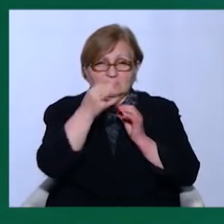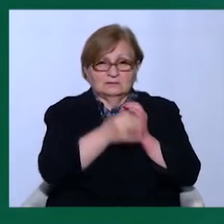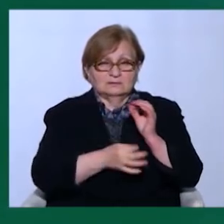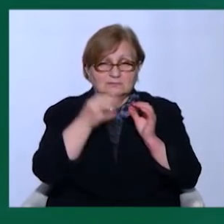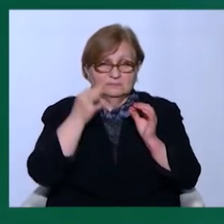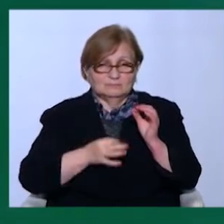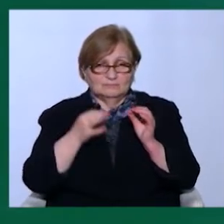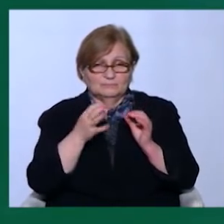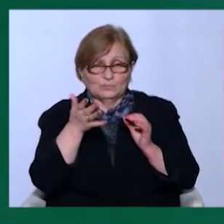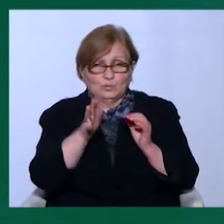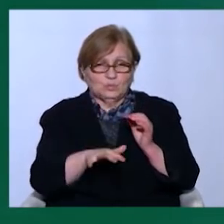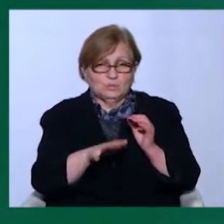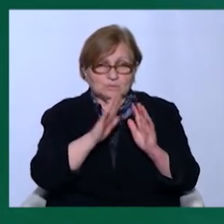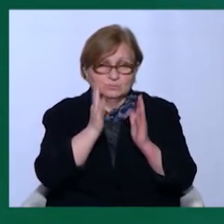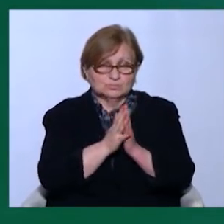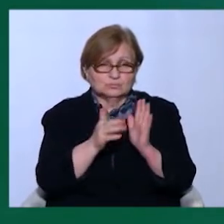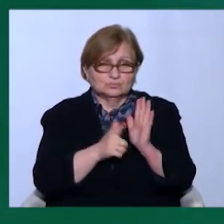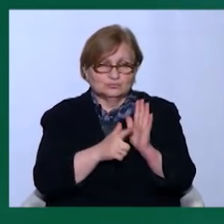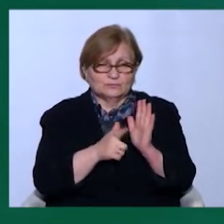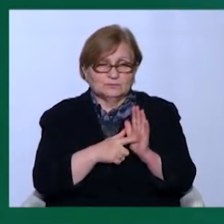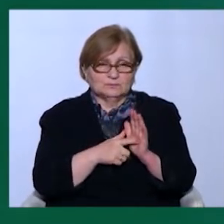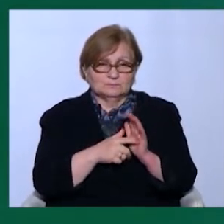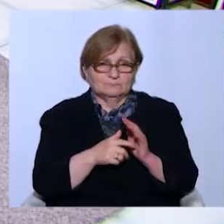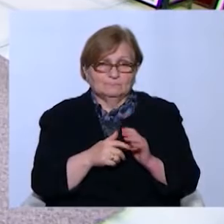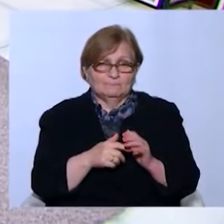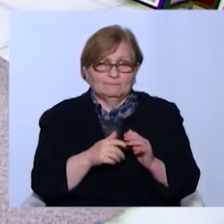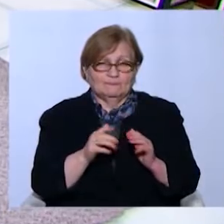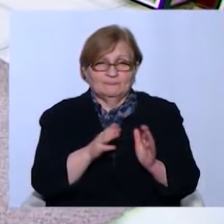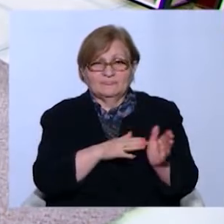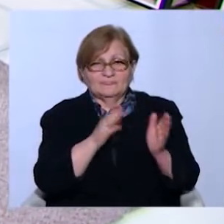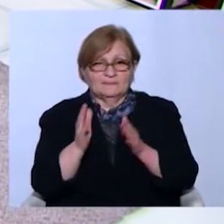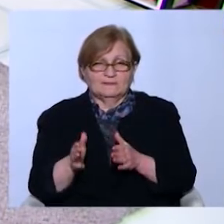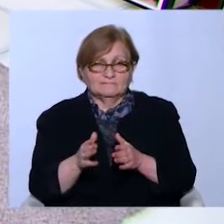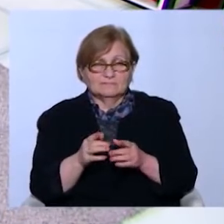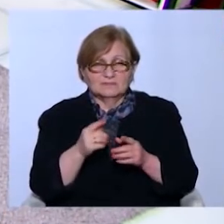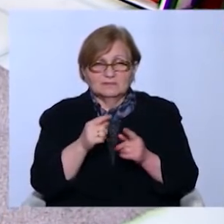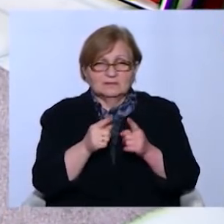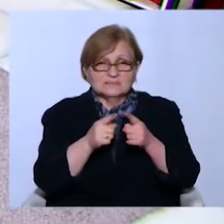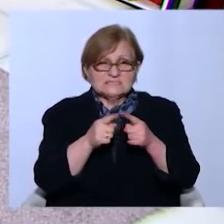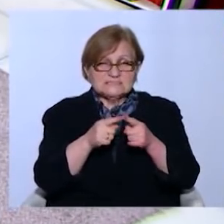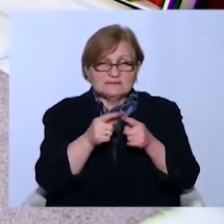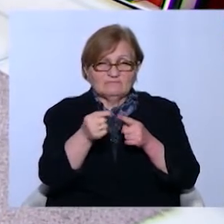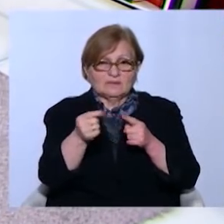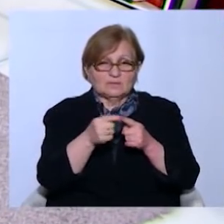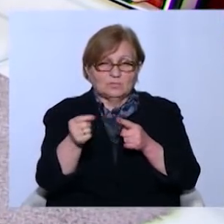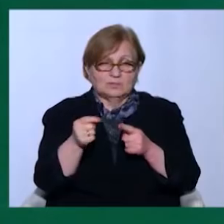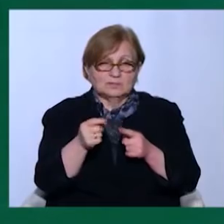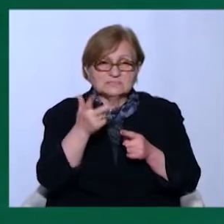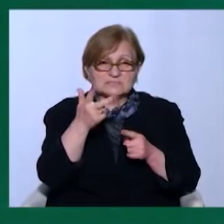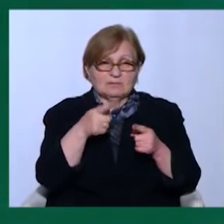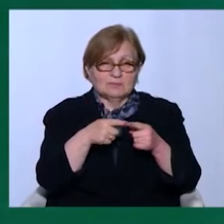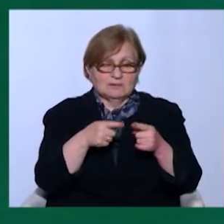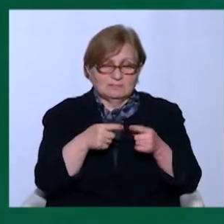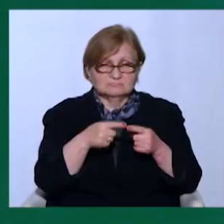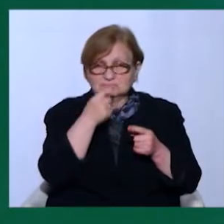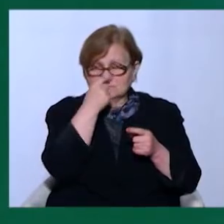გვერდითი წახნაგები 5, სულ 7 გამოვიდა. გადავედით შემდეგზე, წვეროები. სამკუთხა პრიზმას